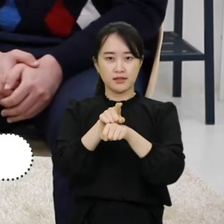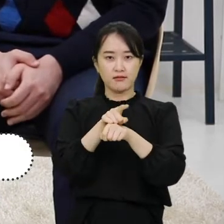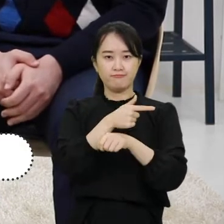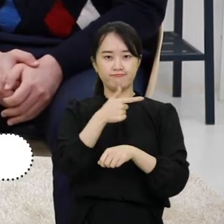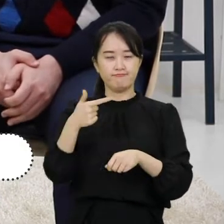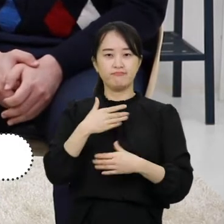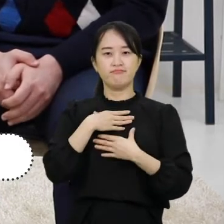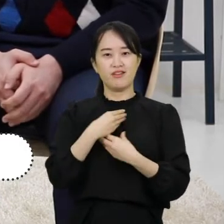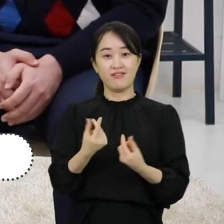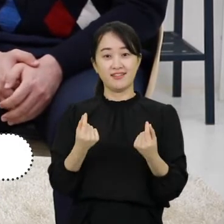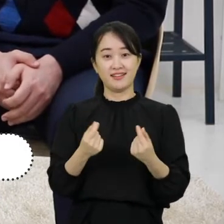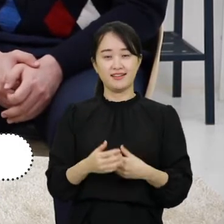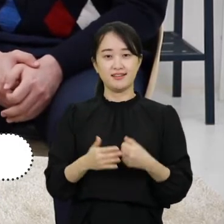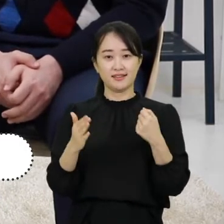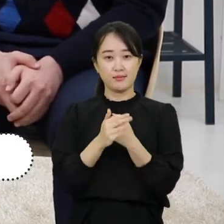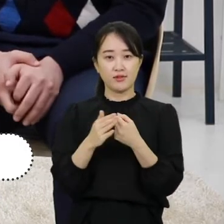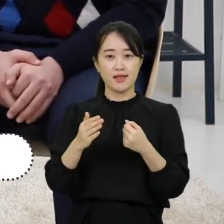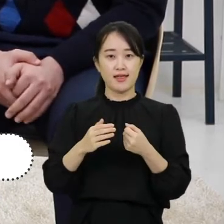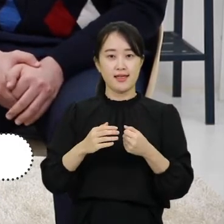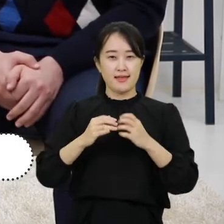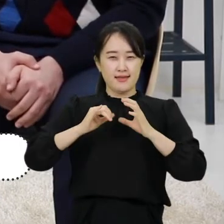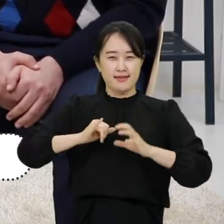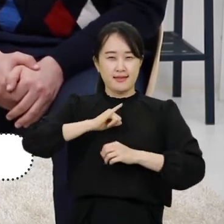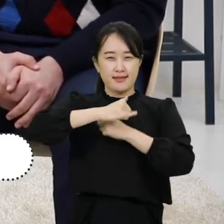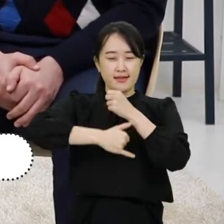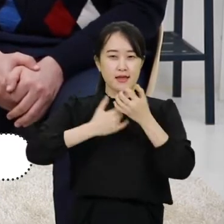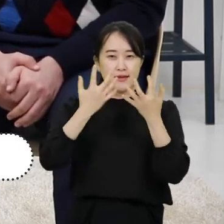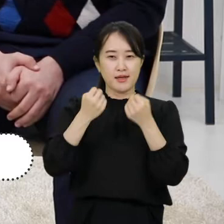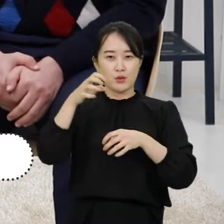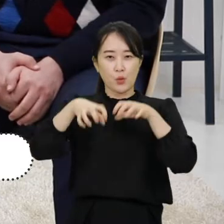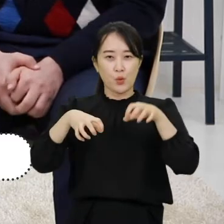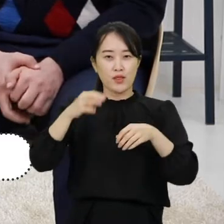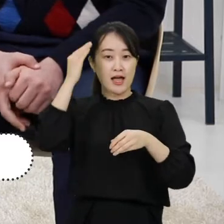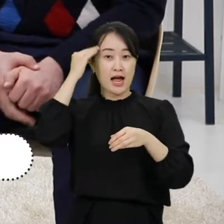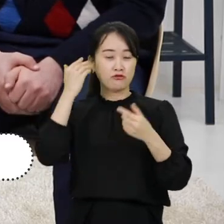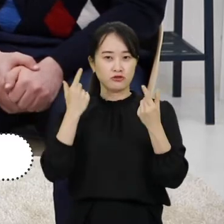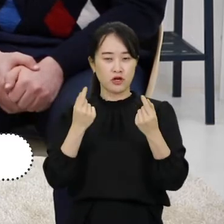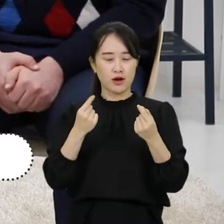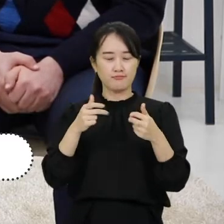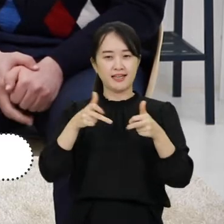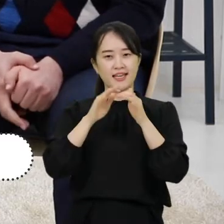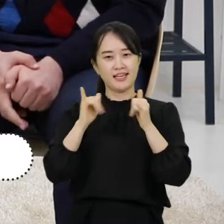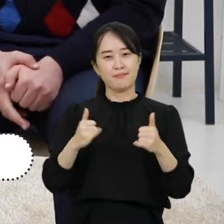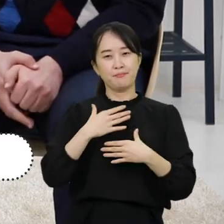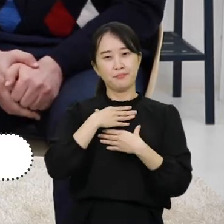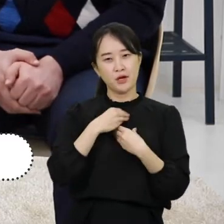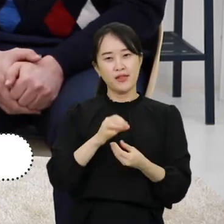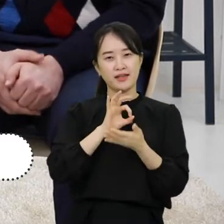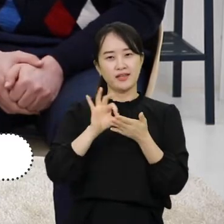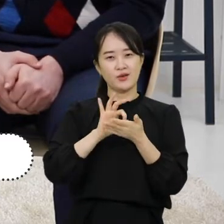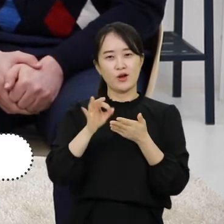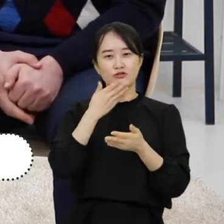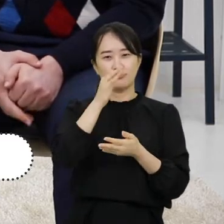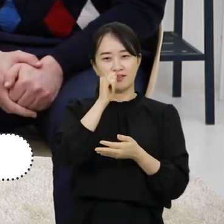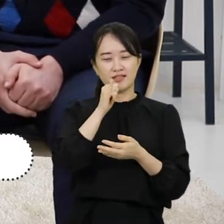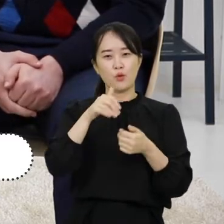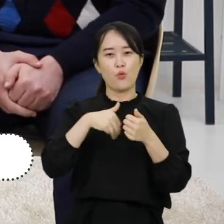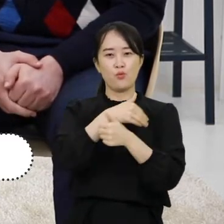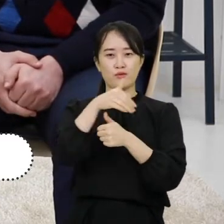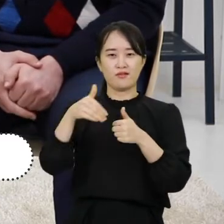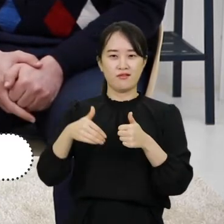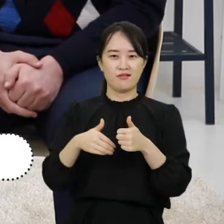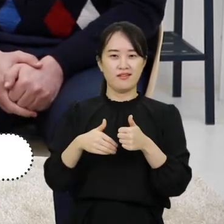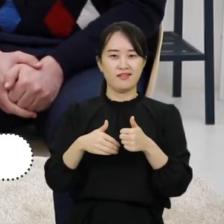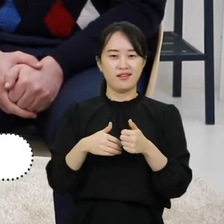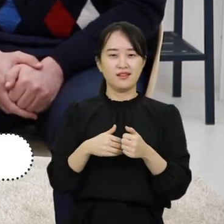좀 굉장히 좀 편해졌거든요. 그래서 전 세계 많은 곳에서도 저희 대한민국처럼 장애인 콜택시 문화가 더 발달해 가서 우리가